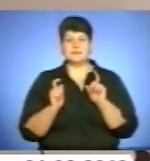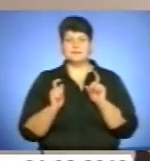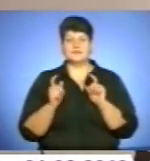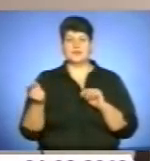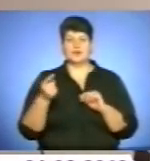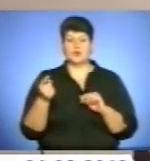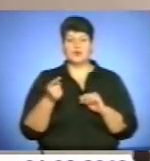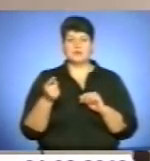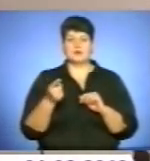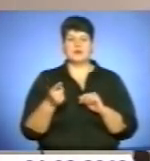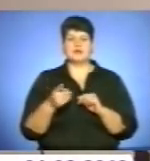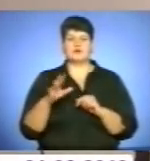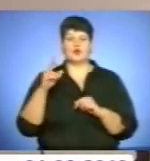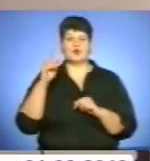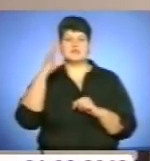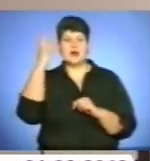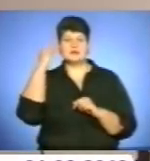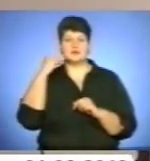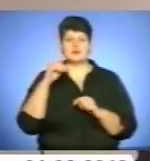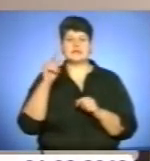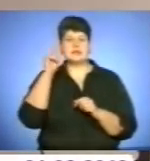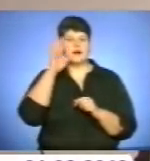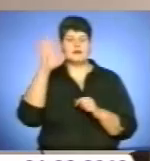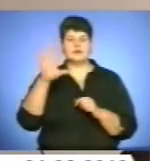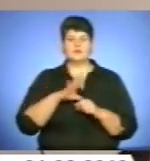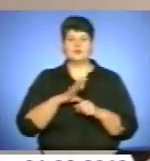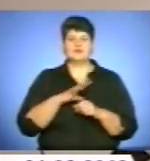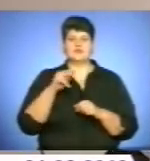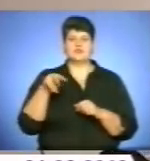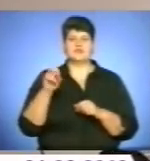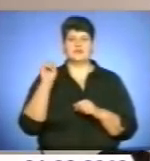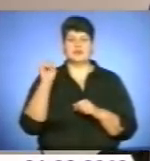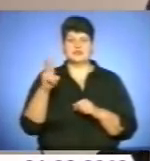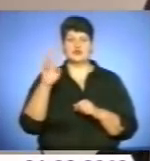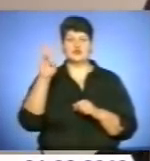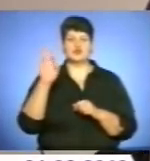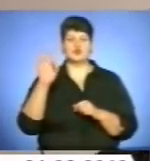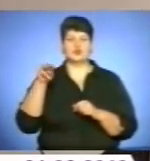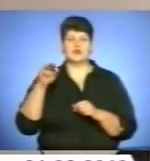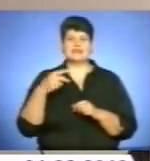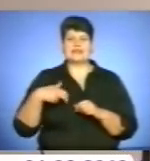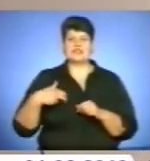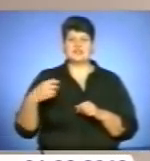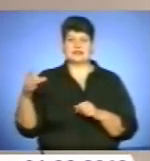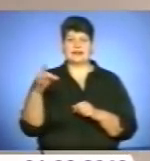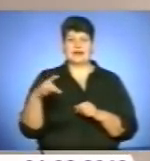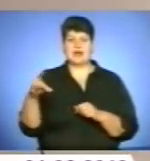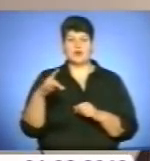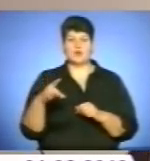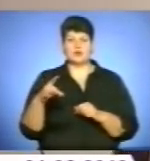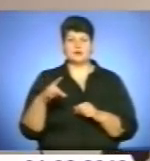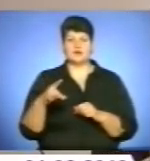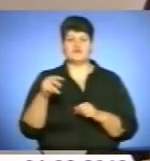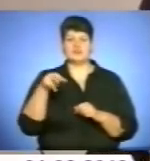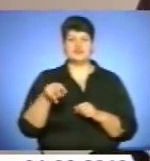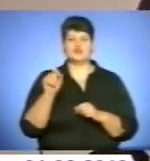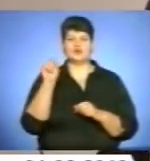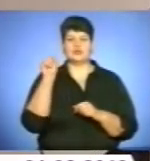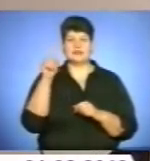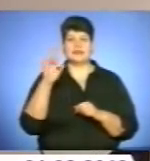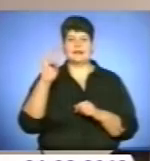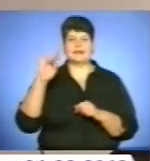ставали в 2010 та 2012 роках ФК Шутроминці Заліщицького району, а в 2011 році ФК